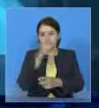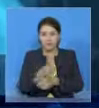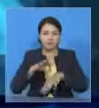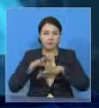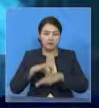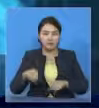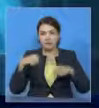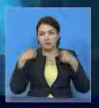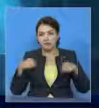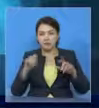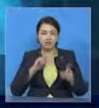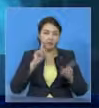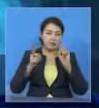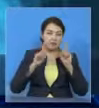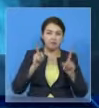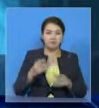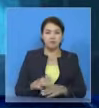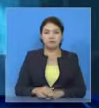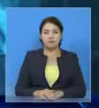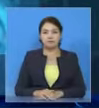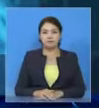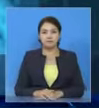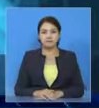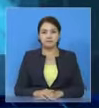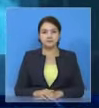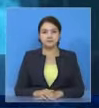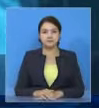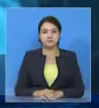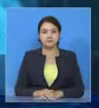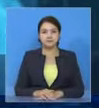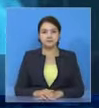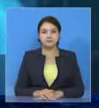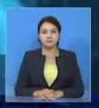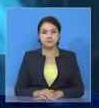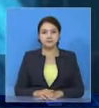проведение коллективных собраний и торжеств. Жасан Жалбагов, Уманжолайт Магомедов, телеканал Актобе.